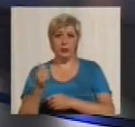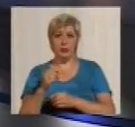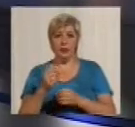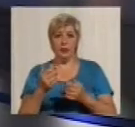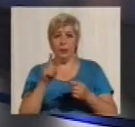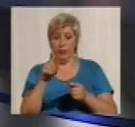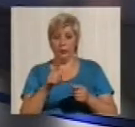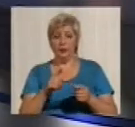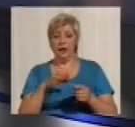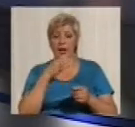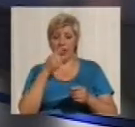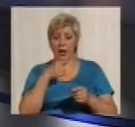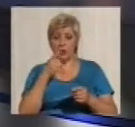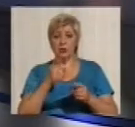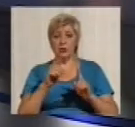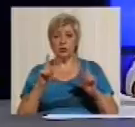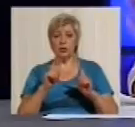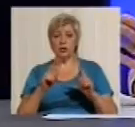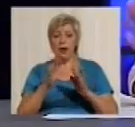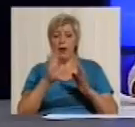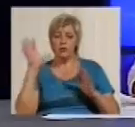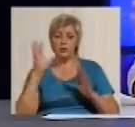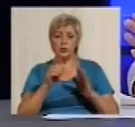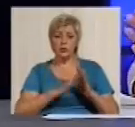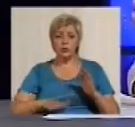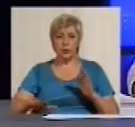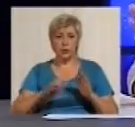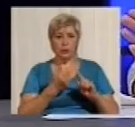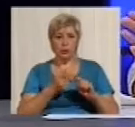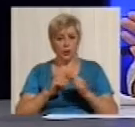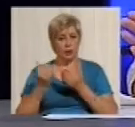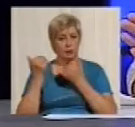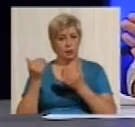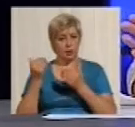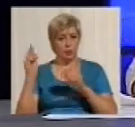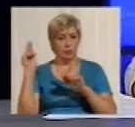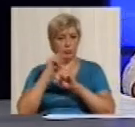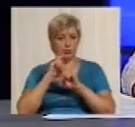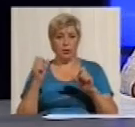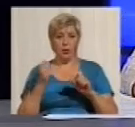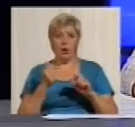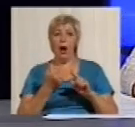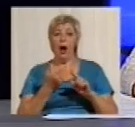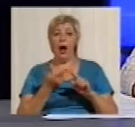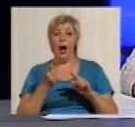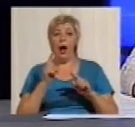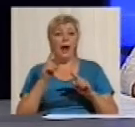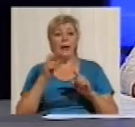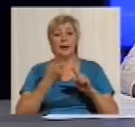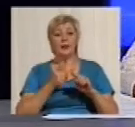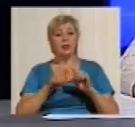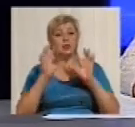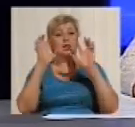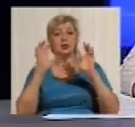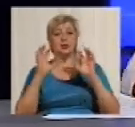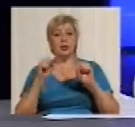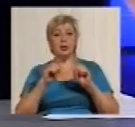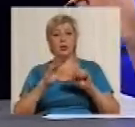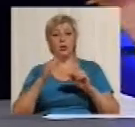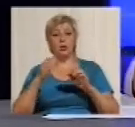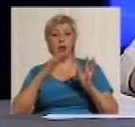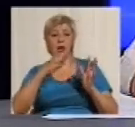школи, конечно, так? Без тієї, яка, на вашу думку, незаконно відчужена. Незаконно. Так, пані Незаконно. Зараз ми маємо